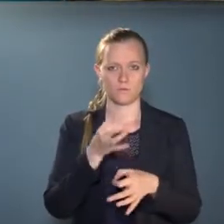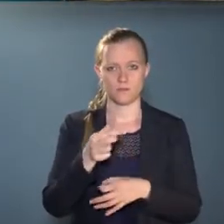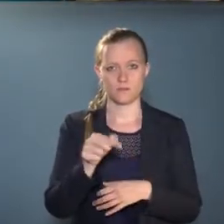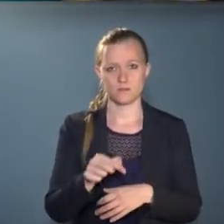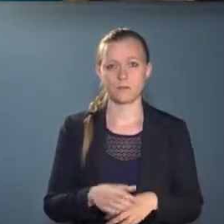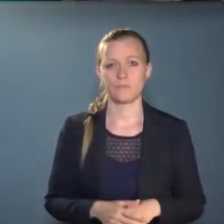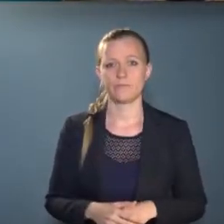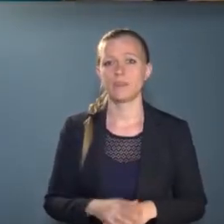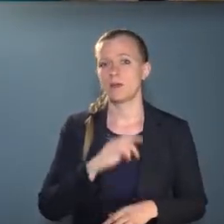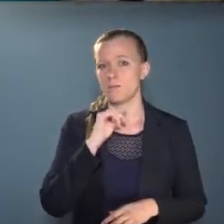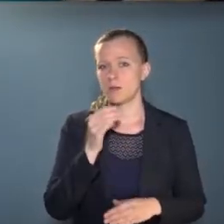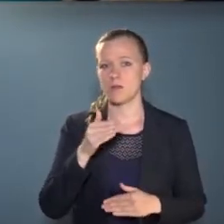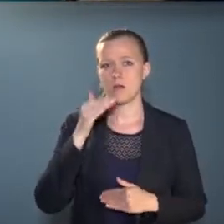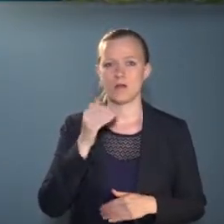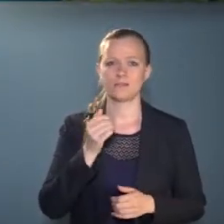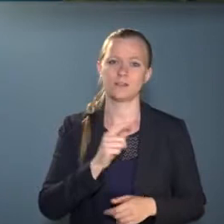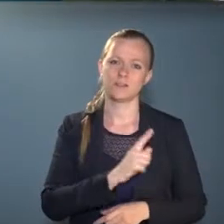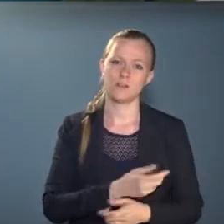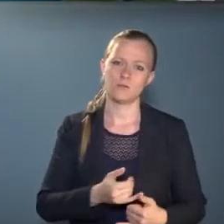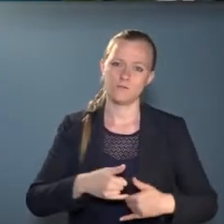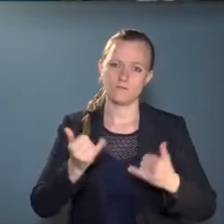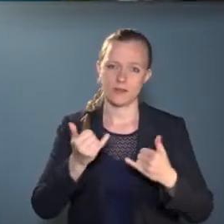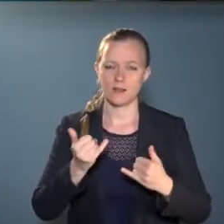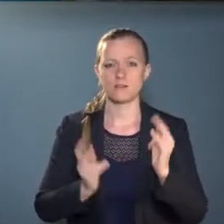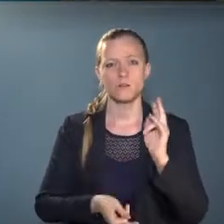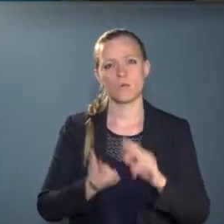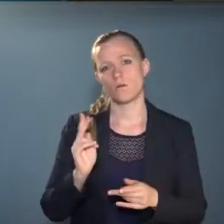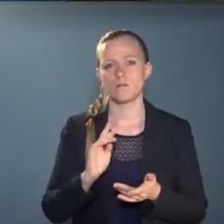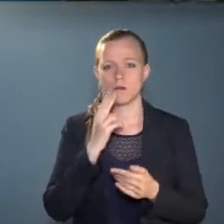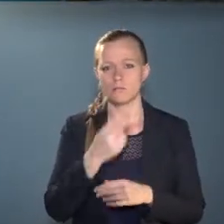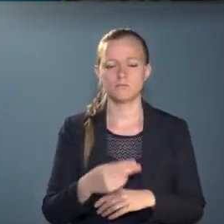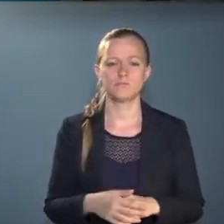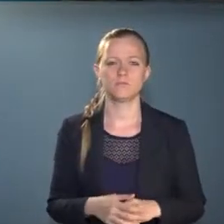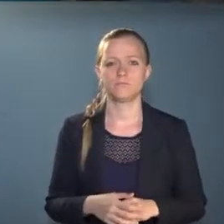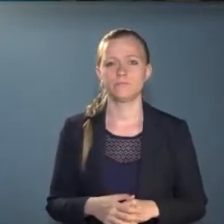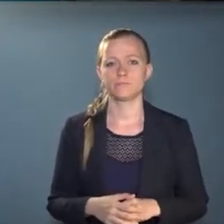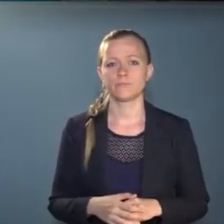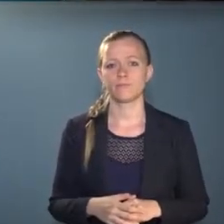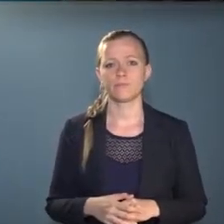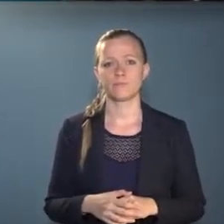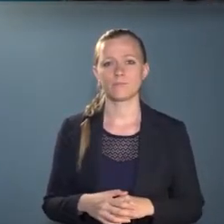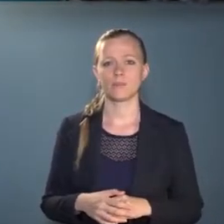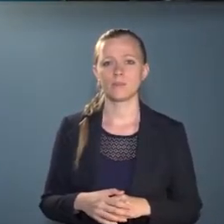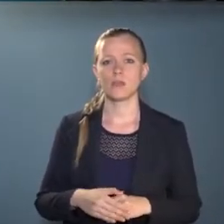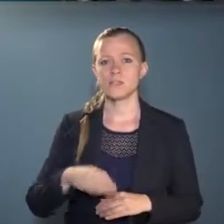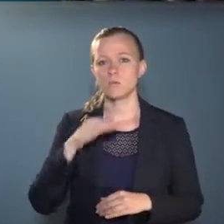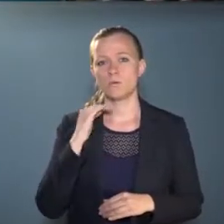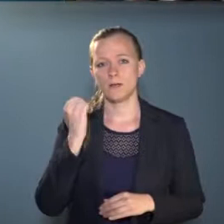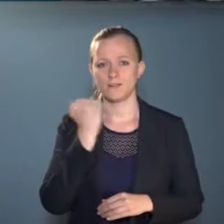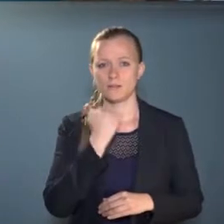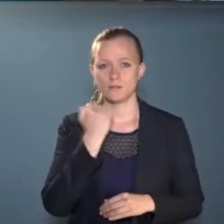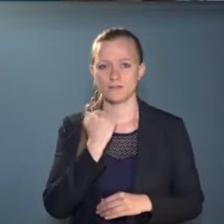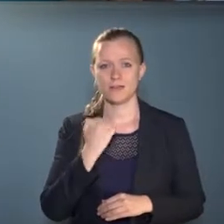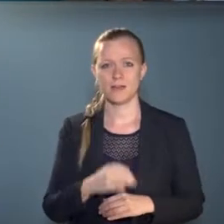a magyar haderőfejlesztés az hogyan jelentkezik? Hát ugye a szurmai dandár az